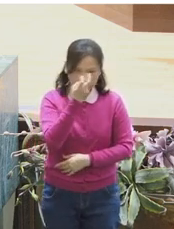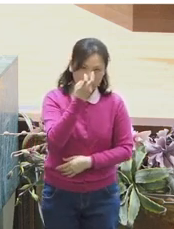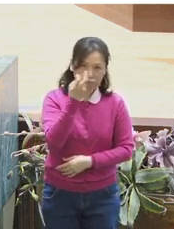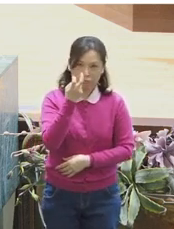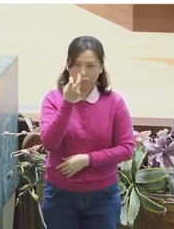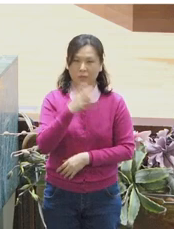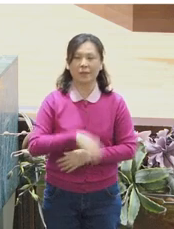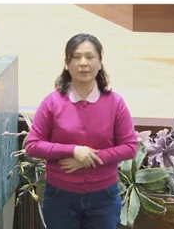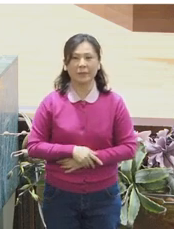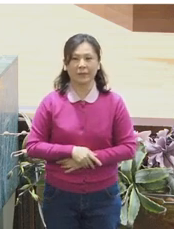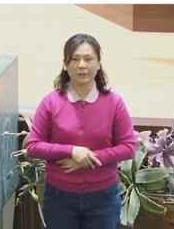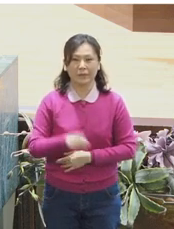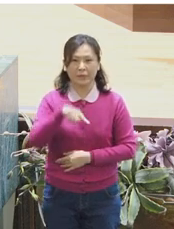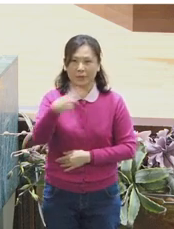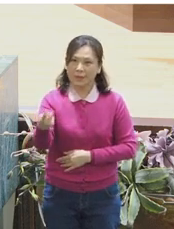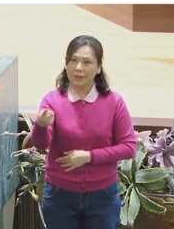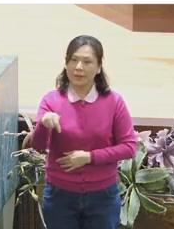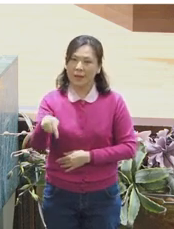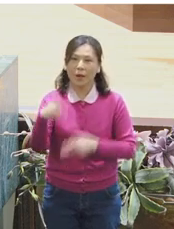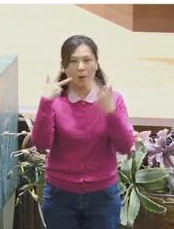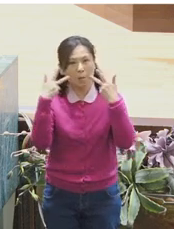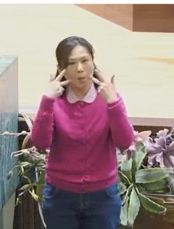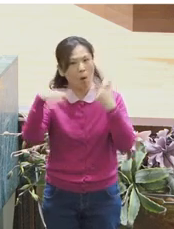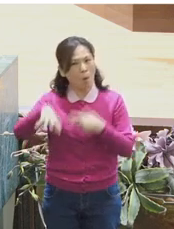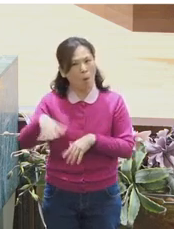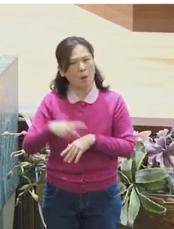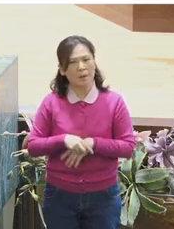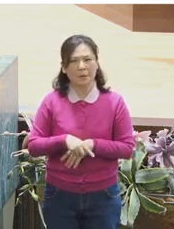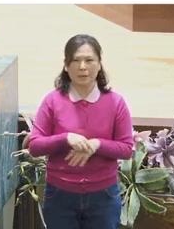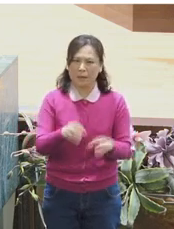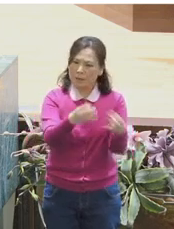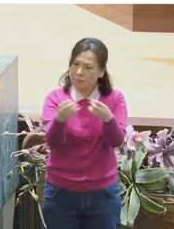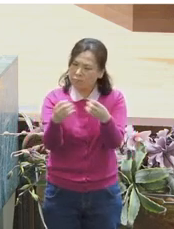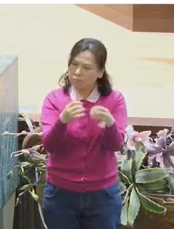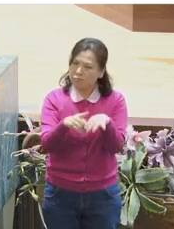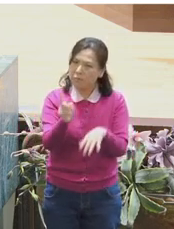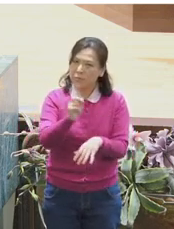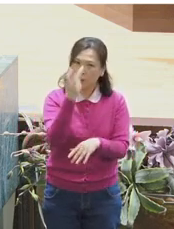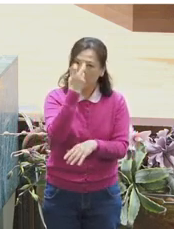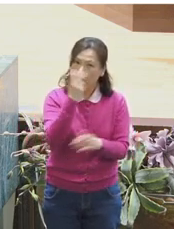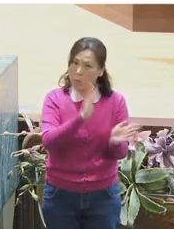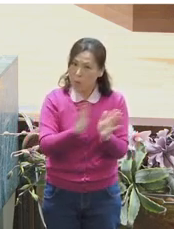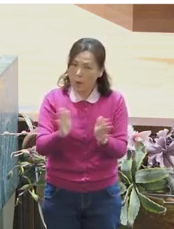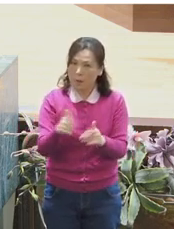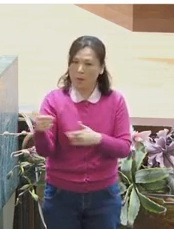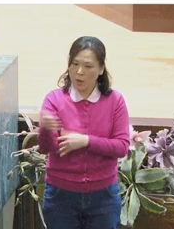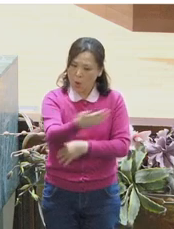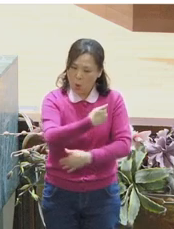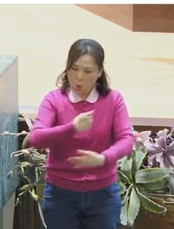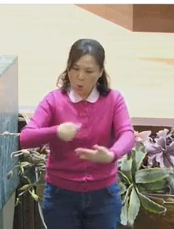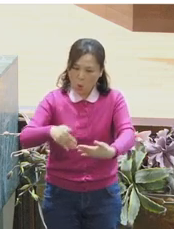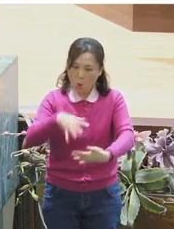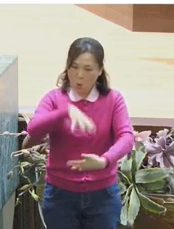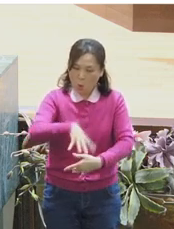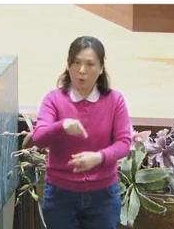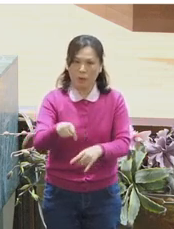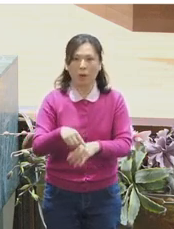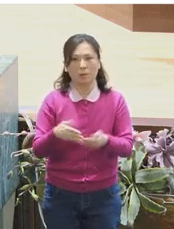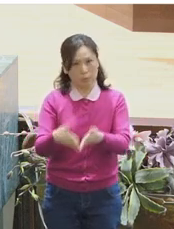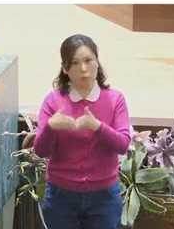去执行部落觉得说怎么样管理渔场是一个重要事，是怎么才是一